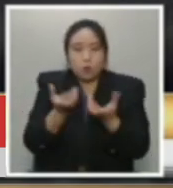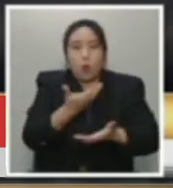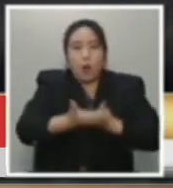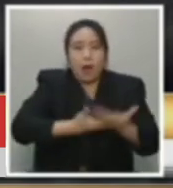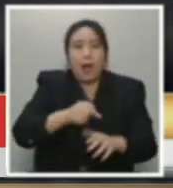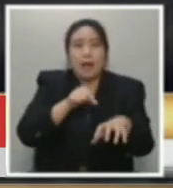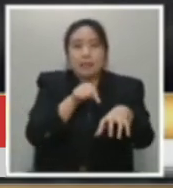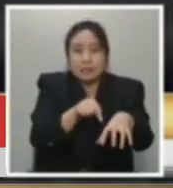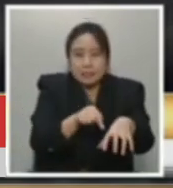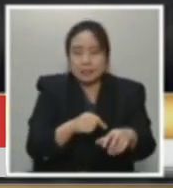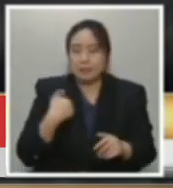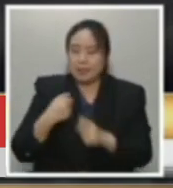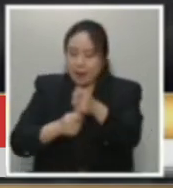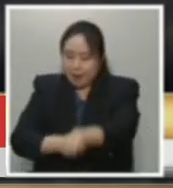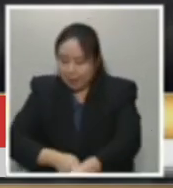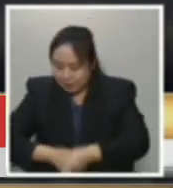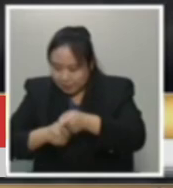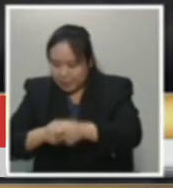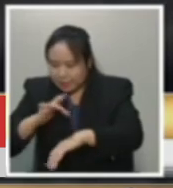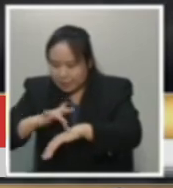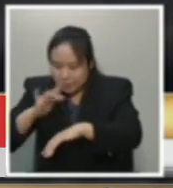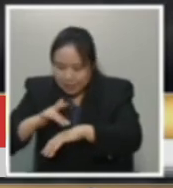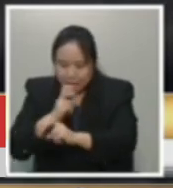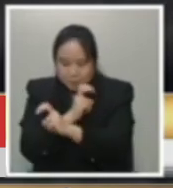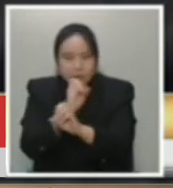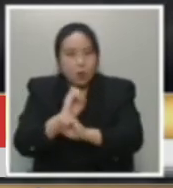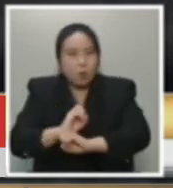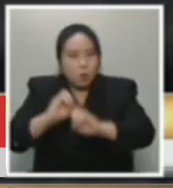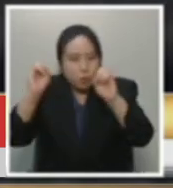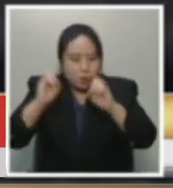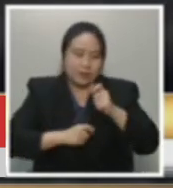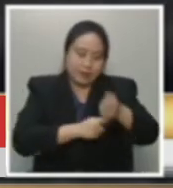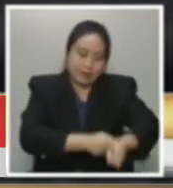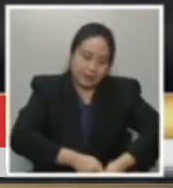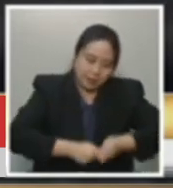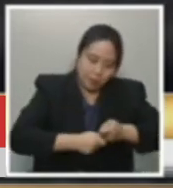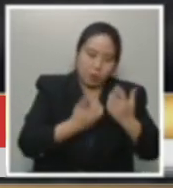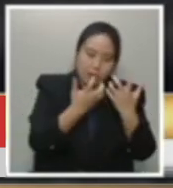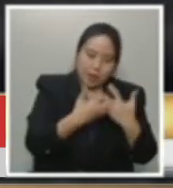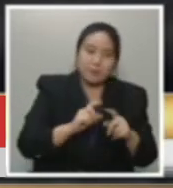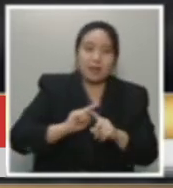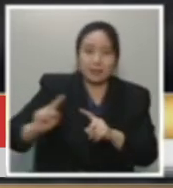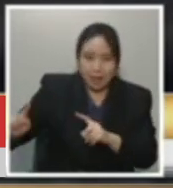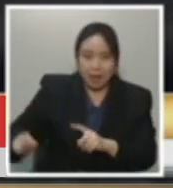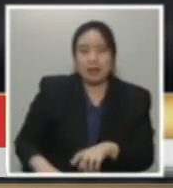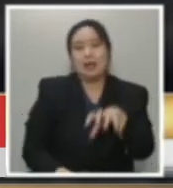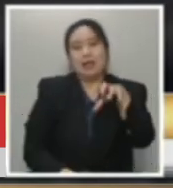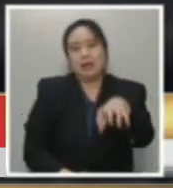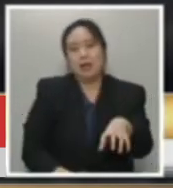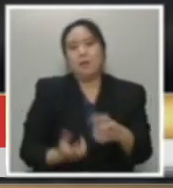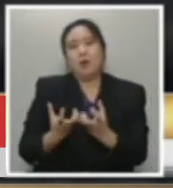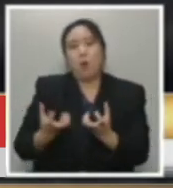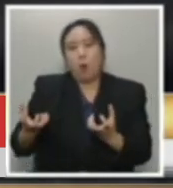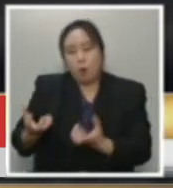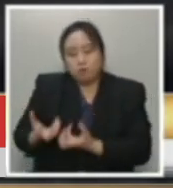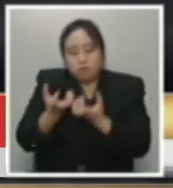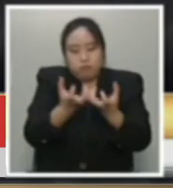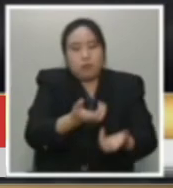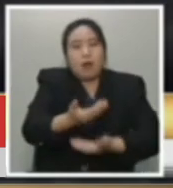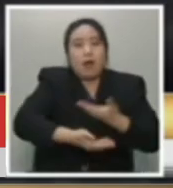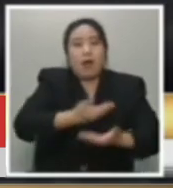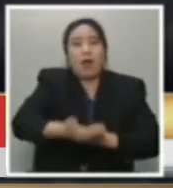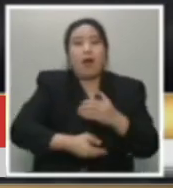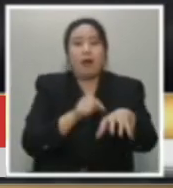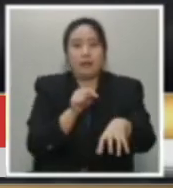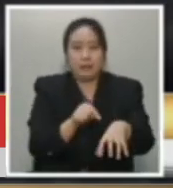ริมทั้งเกษตรอุตสาหกรรมต่างๆรวมทั้งเป็นแหล่งขายสินค้าตามฤดูกาลท่